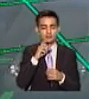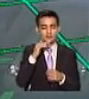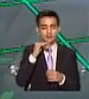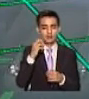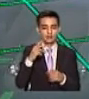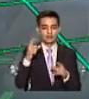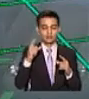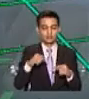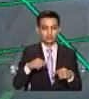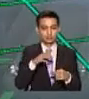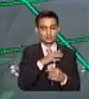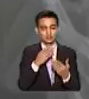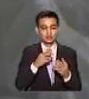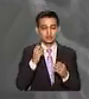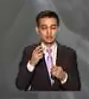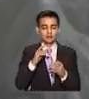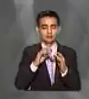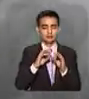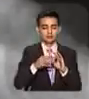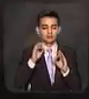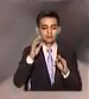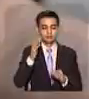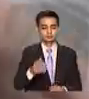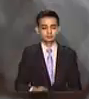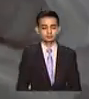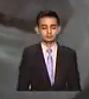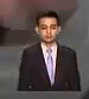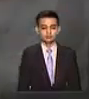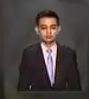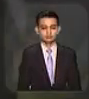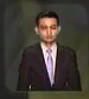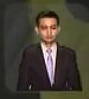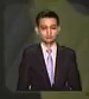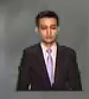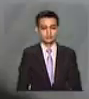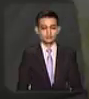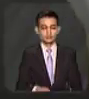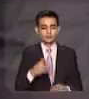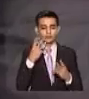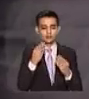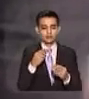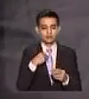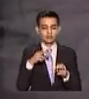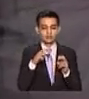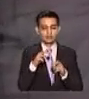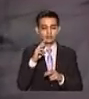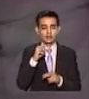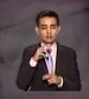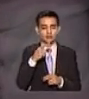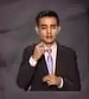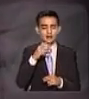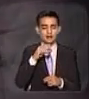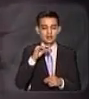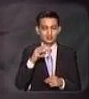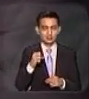Людмила Батюшкина разбиралась. 4 дня ходила за капустой. Не было капусты. Галина Пак каждый